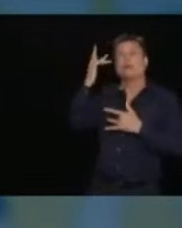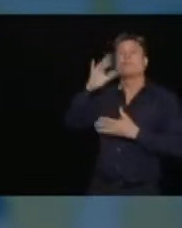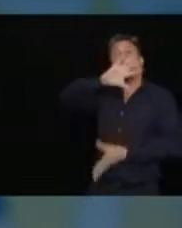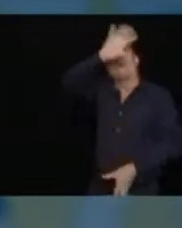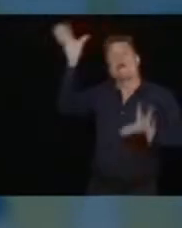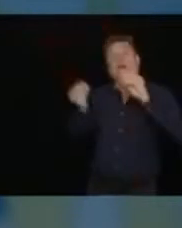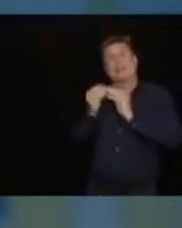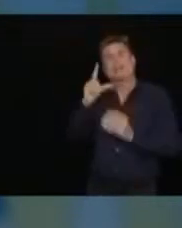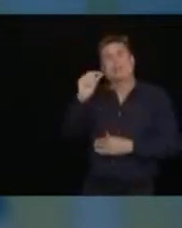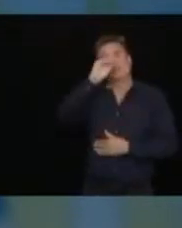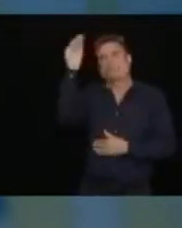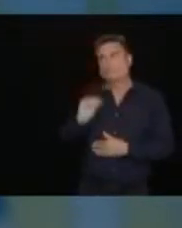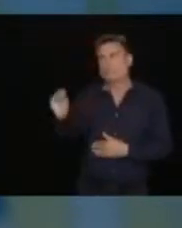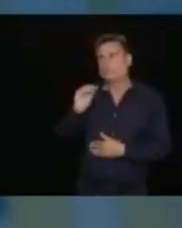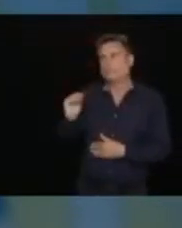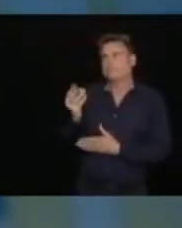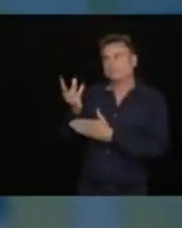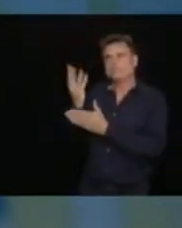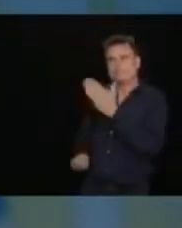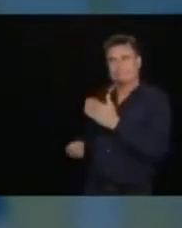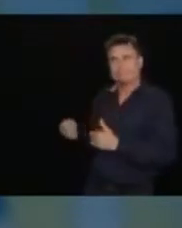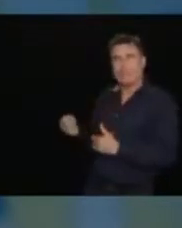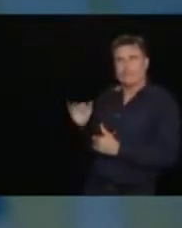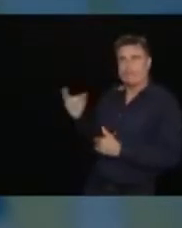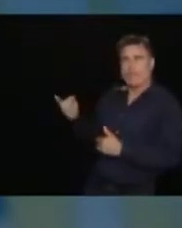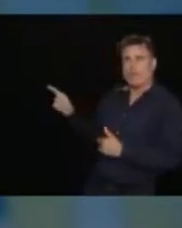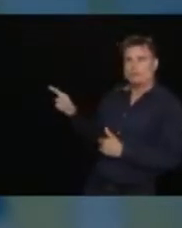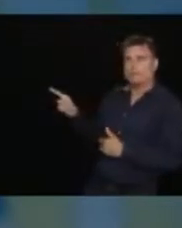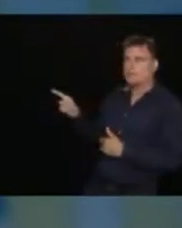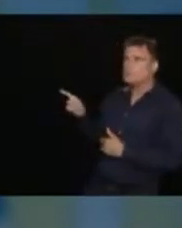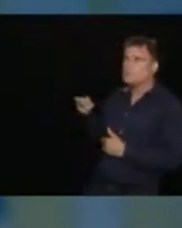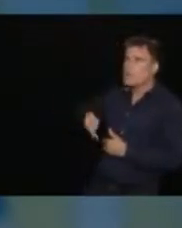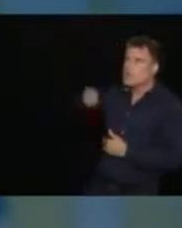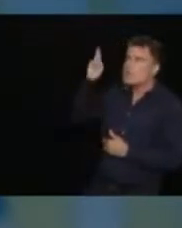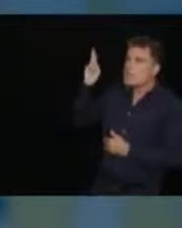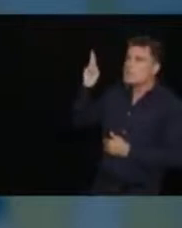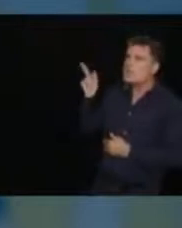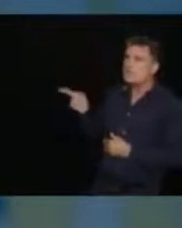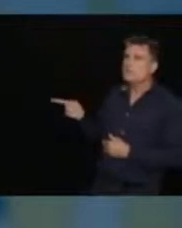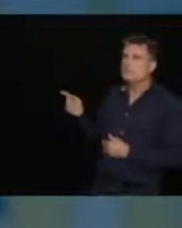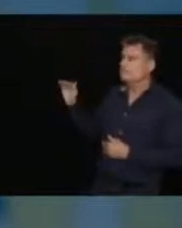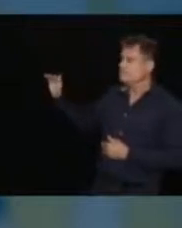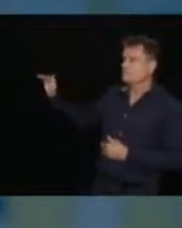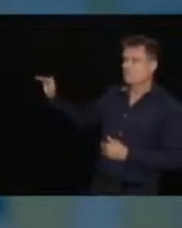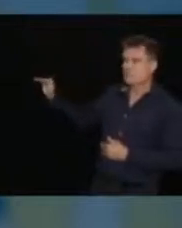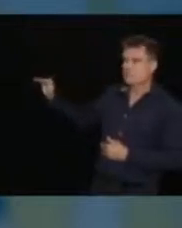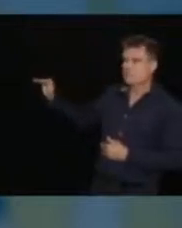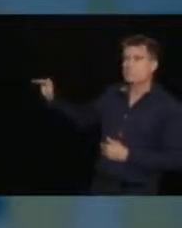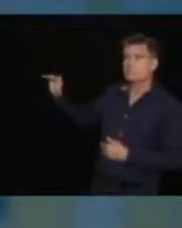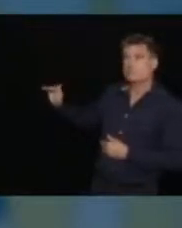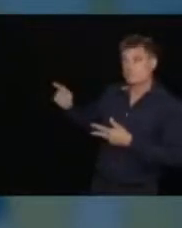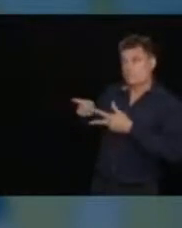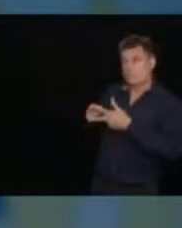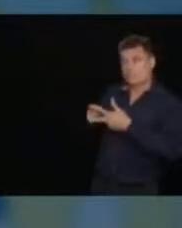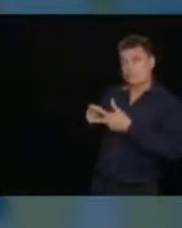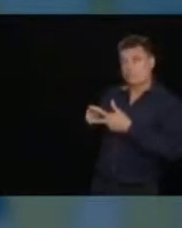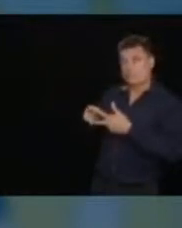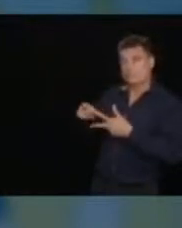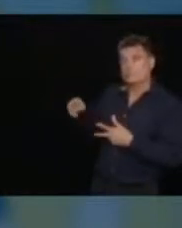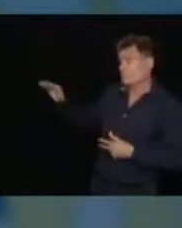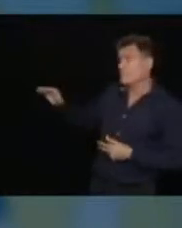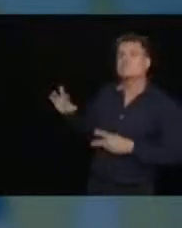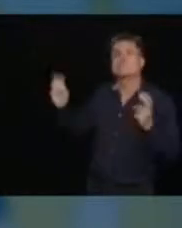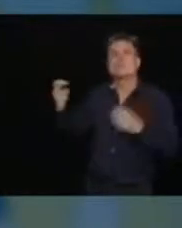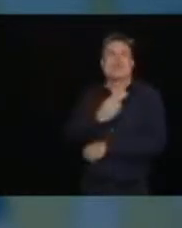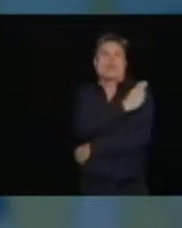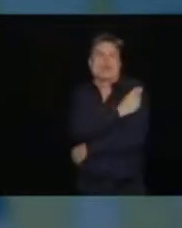期护理院他们的这个工作那个隔离 Although the numbers thankfully are smaller. 那么因